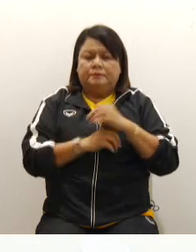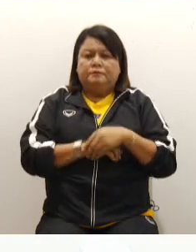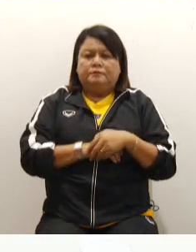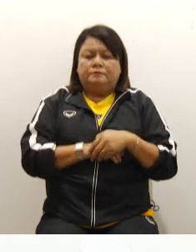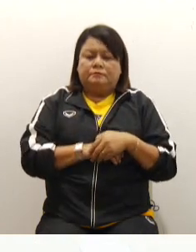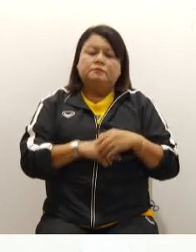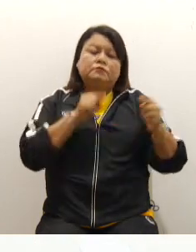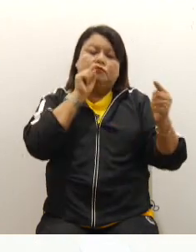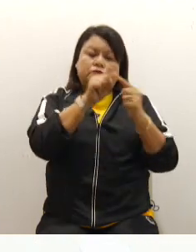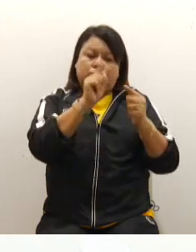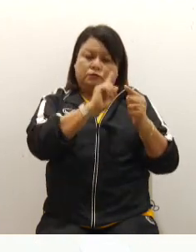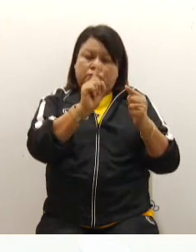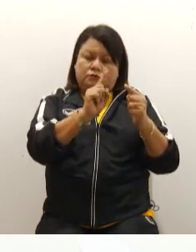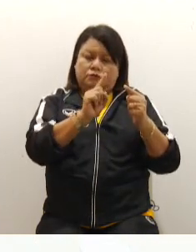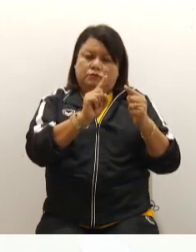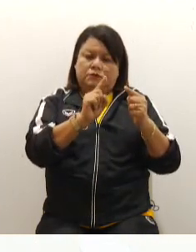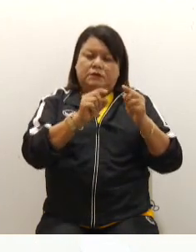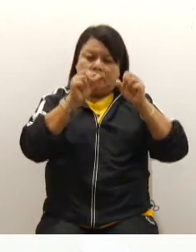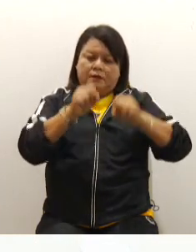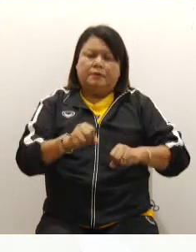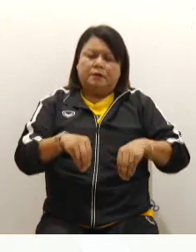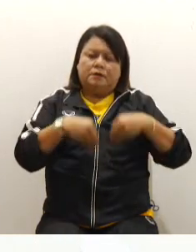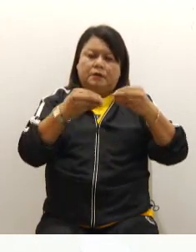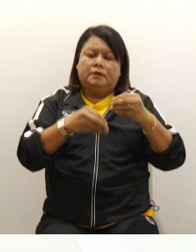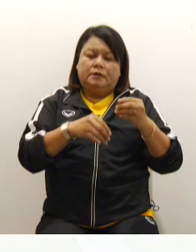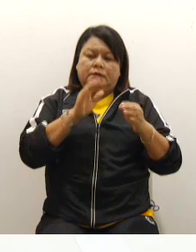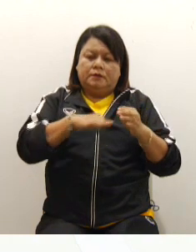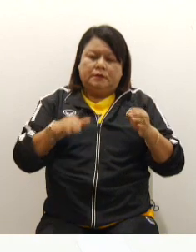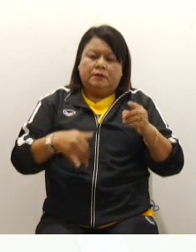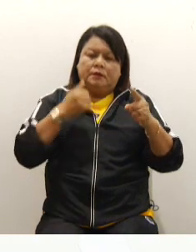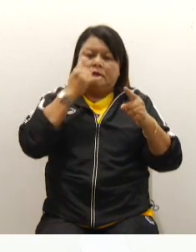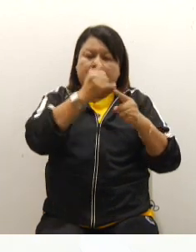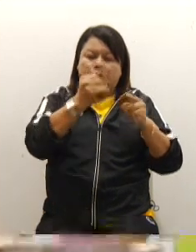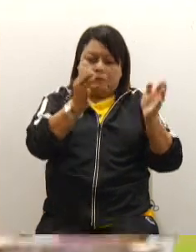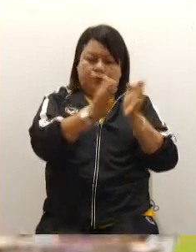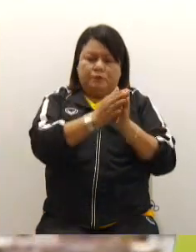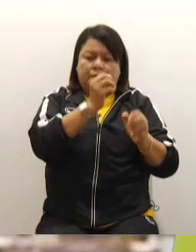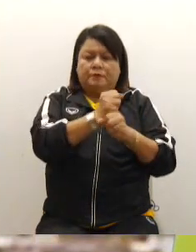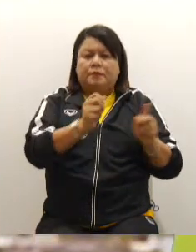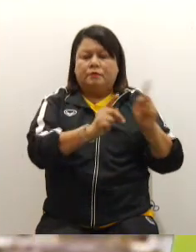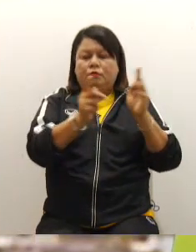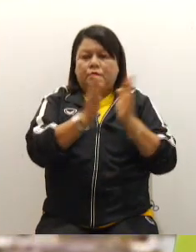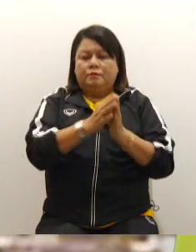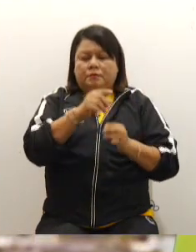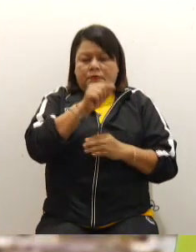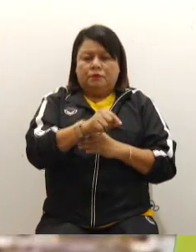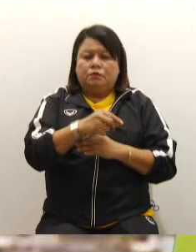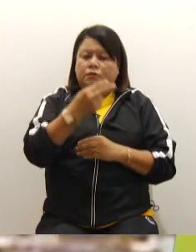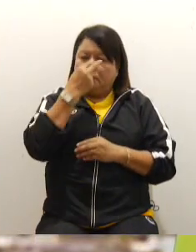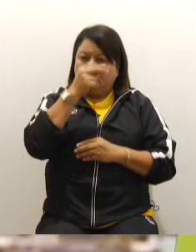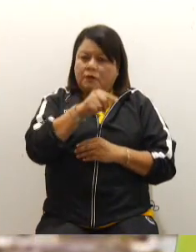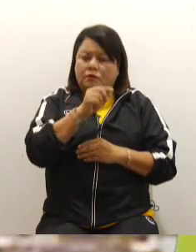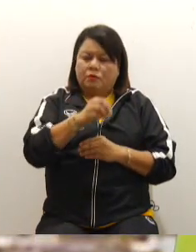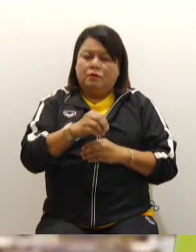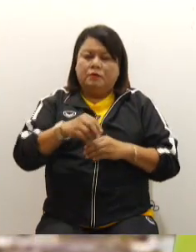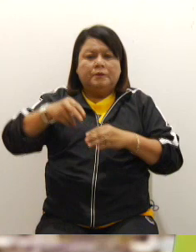จุดใดก็ตามที่จะสามารถให้เด็กได้มาทำกิจกรรมร่วมกันอยู่ในการดูแลอยู่ในสายตาของครูหรืออาจจะติดตั้งกล้องวงจรปิ